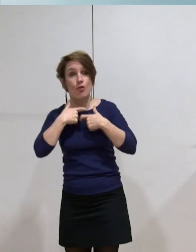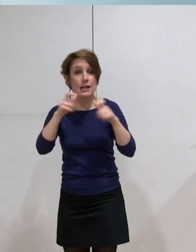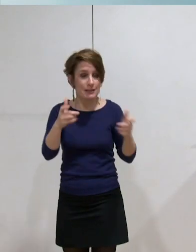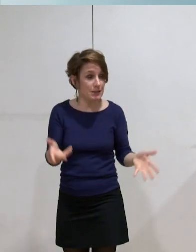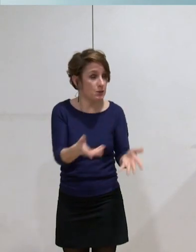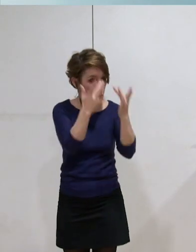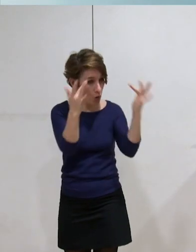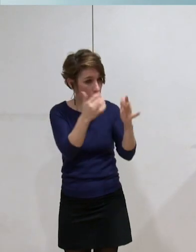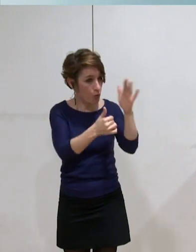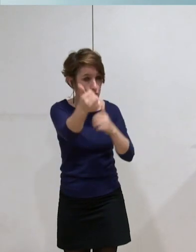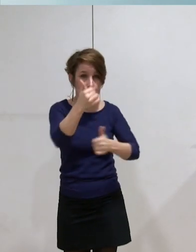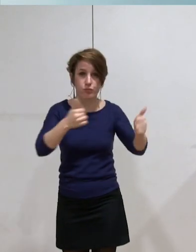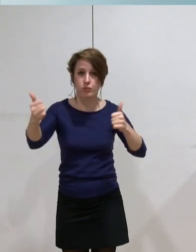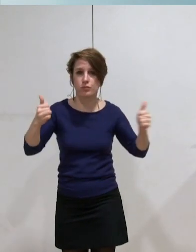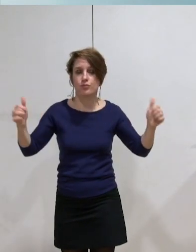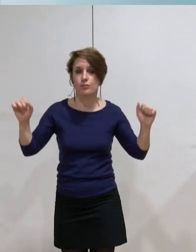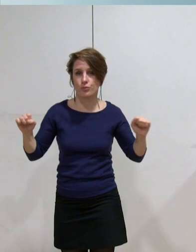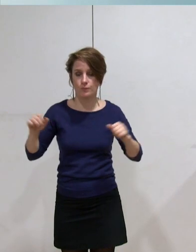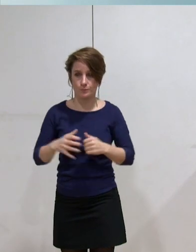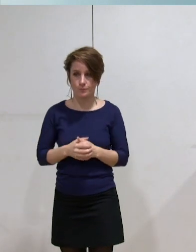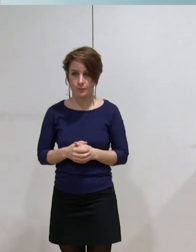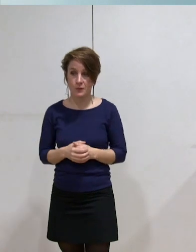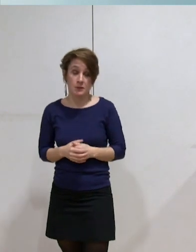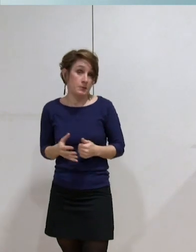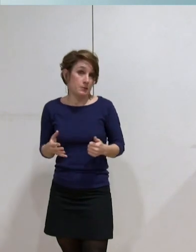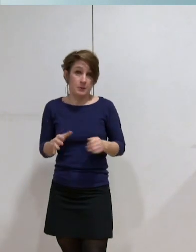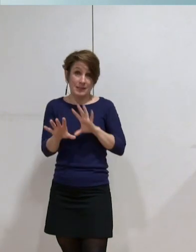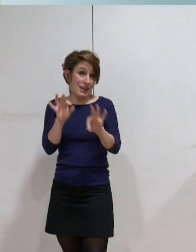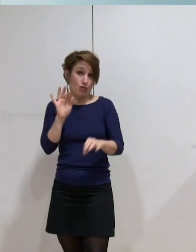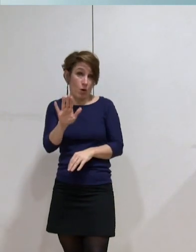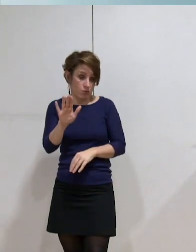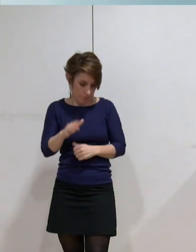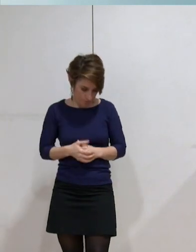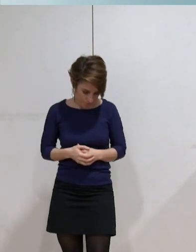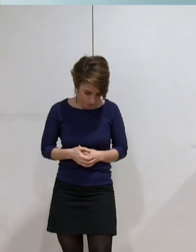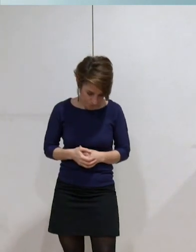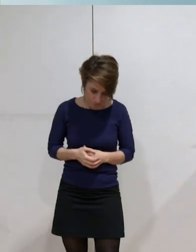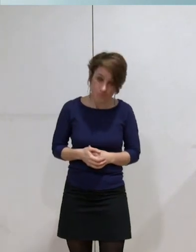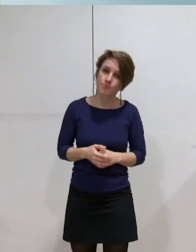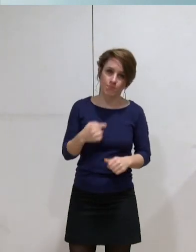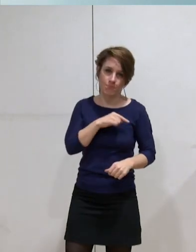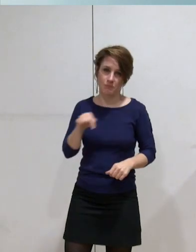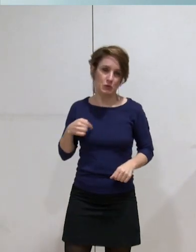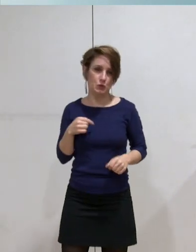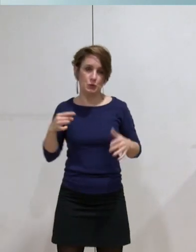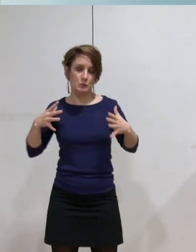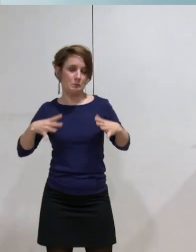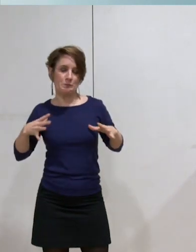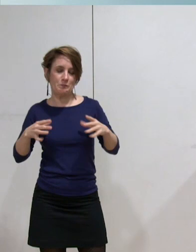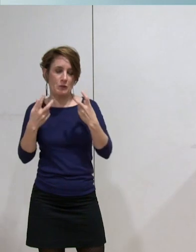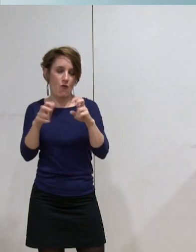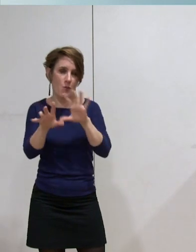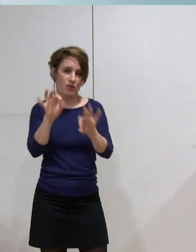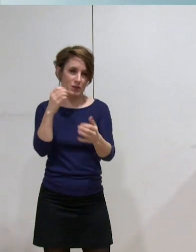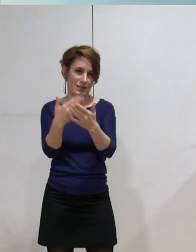d'activités proche proche de celle-ci bon c'est un choix c'est pas tout à fait le nôtre c'est pas tout à fait le nôtre